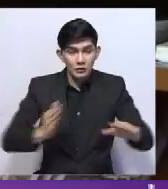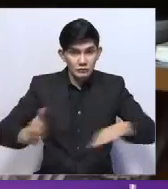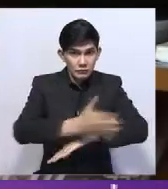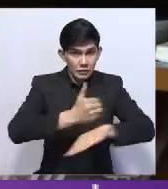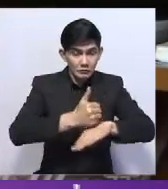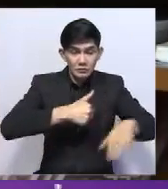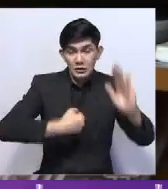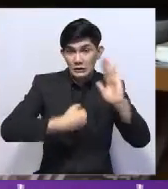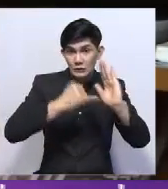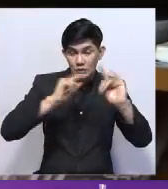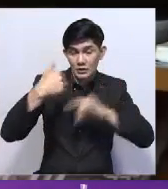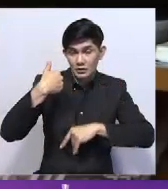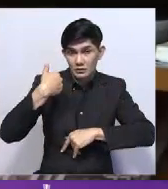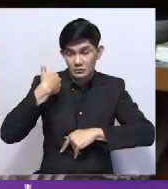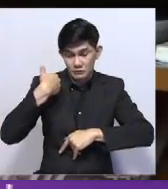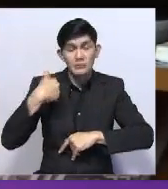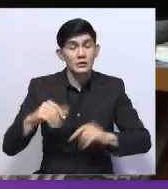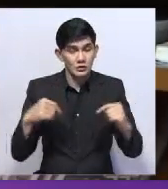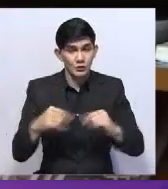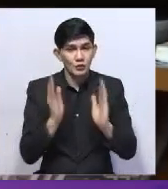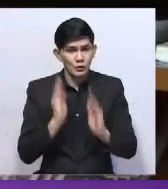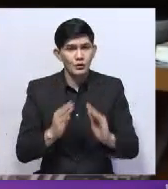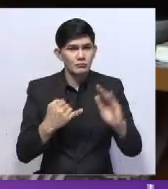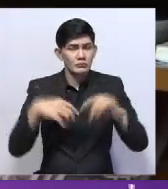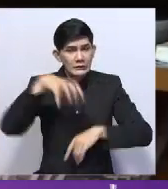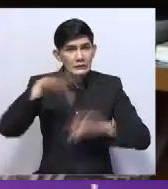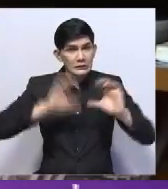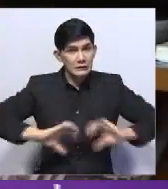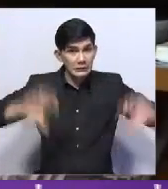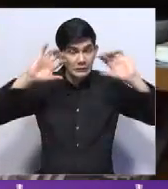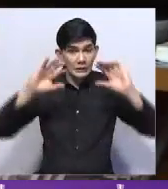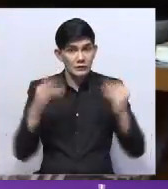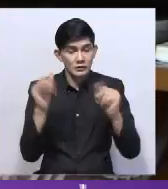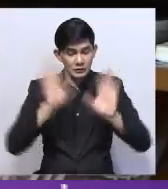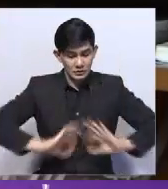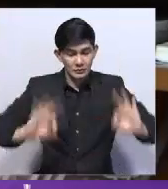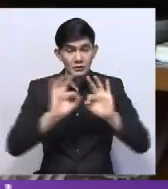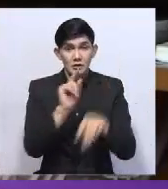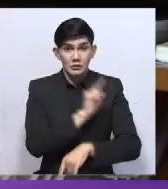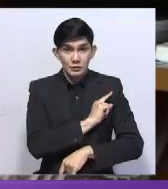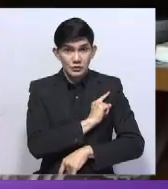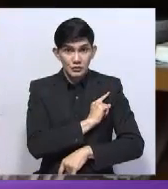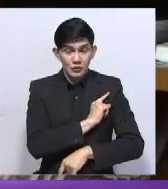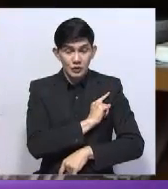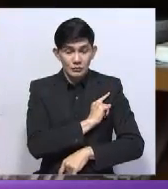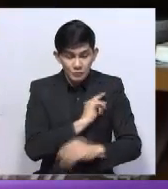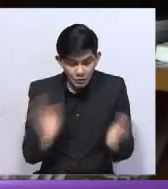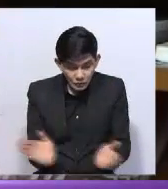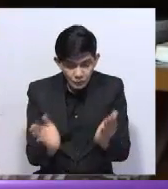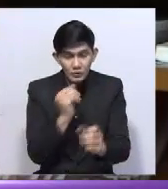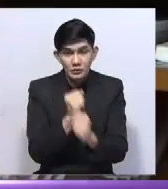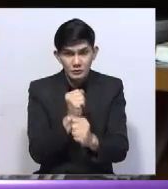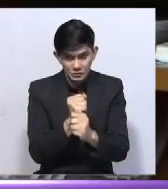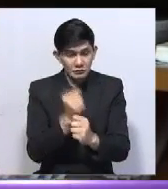ท้องถิ่นนักการเมืองส่วนกลางพวกนี้ก็คือคนที่อยู่ในทำเนียบรัฐบาลเนี่ยจะต้องรับผิดชอบและก็เข้าไปผลักดันให้